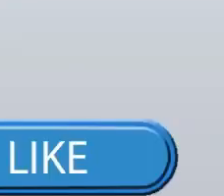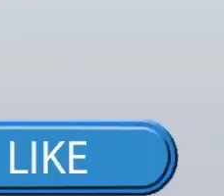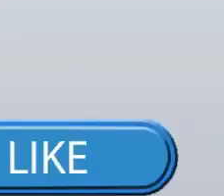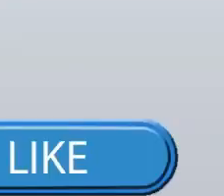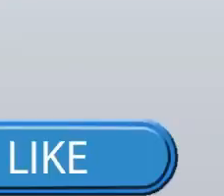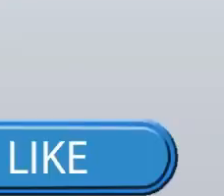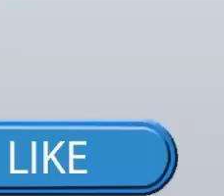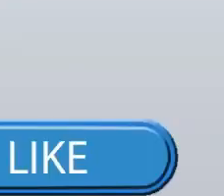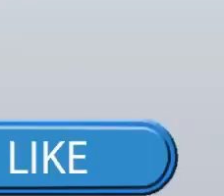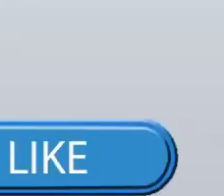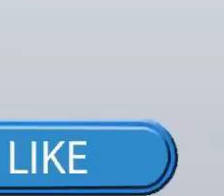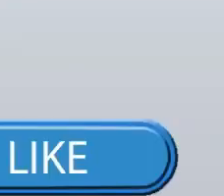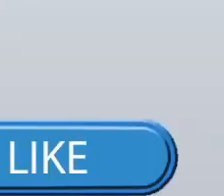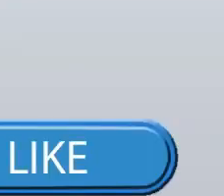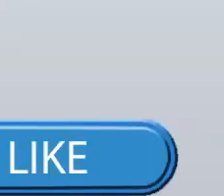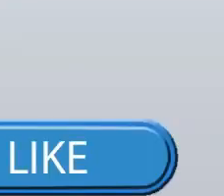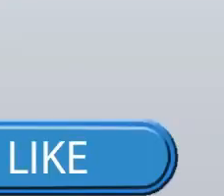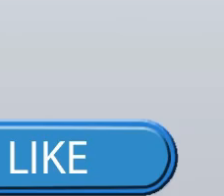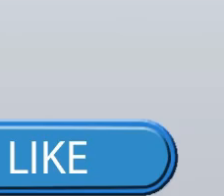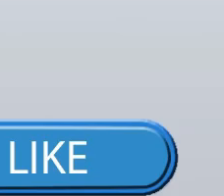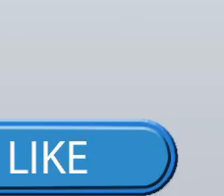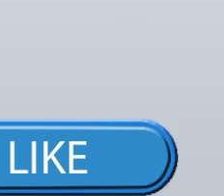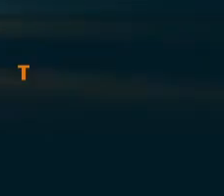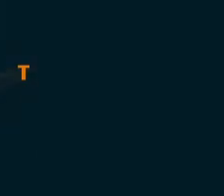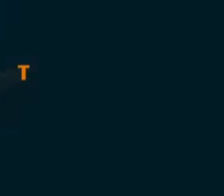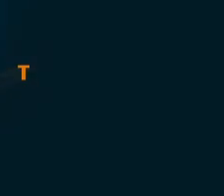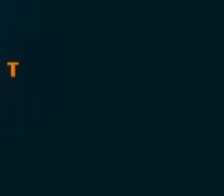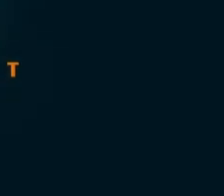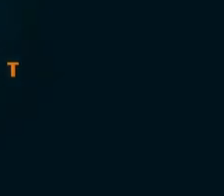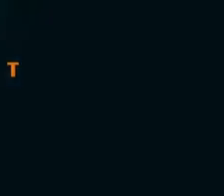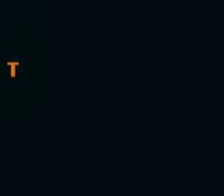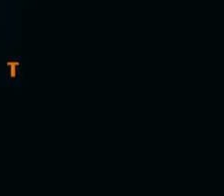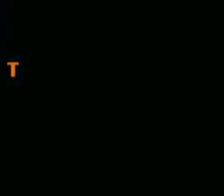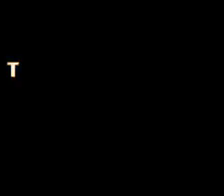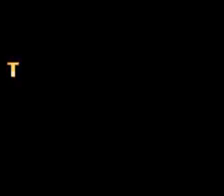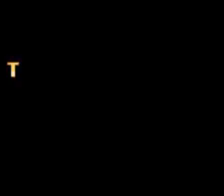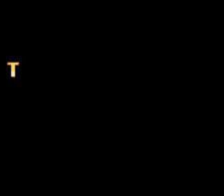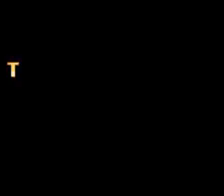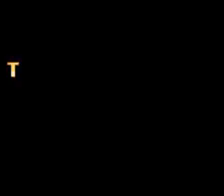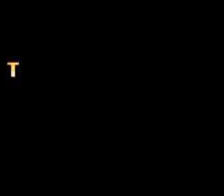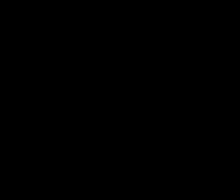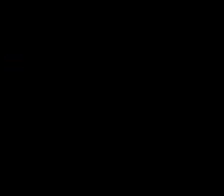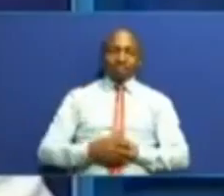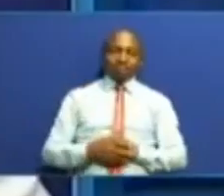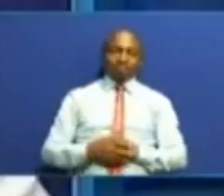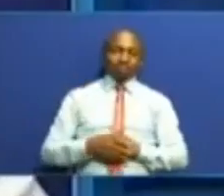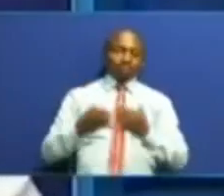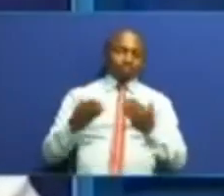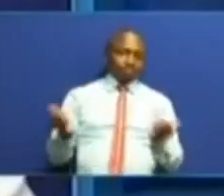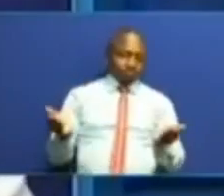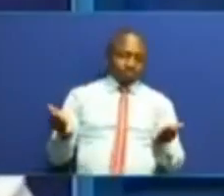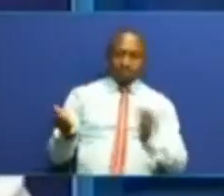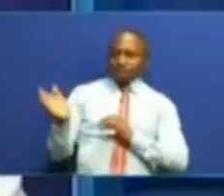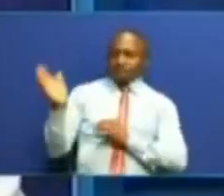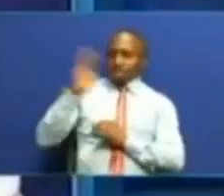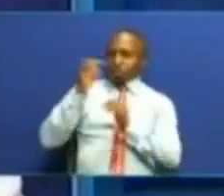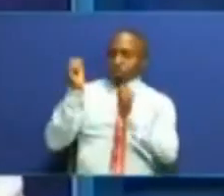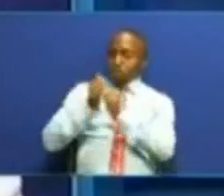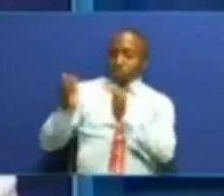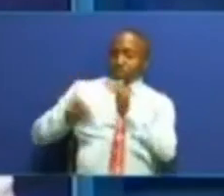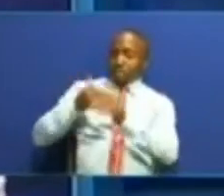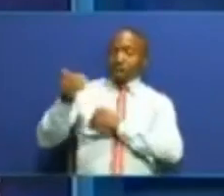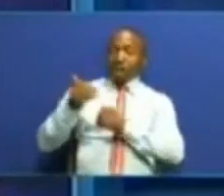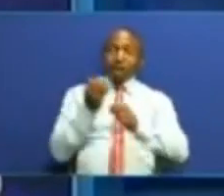siku, usisahau kusubscribe, kisha like na comment. Gilly Bonny Online TV. Ribani siku 10 tu baada ya makama